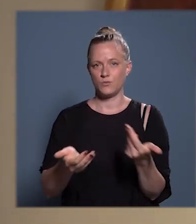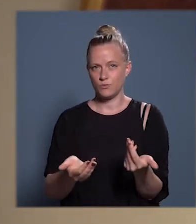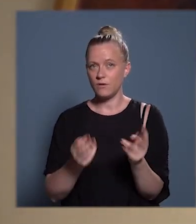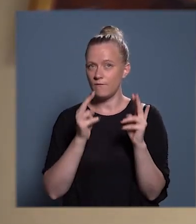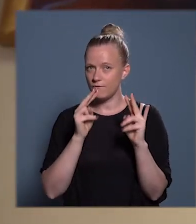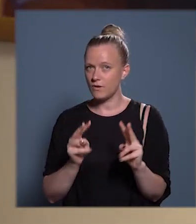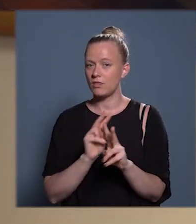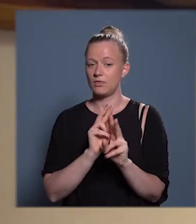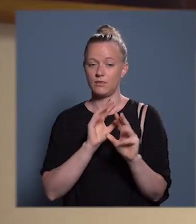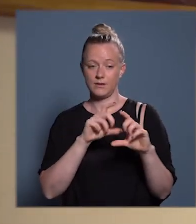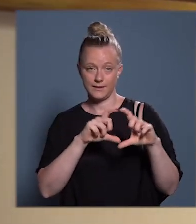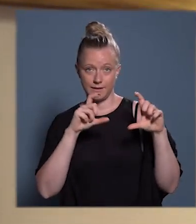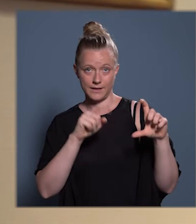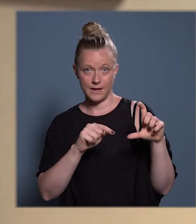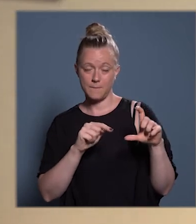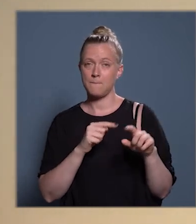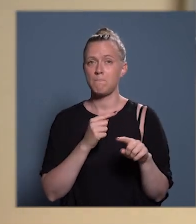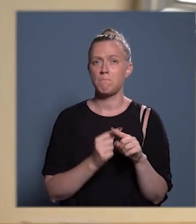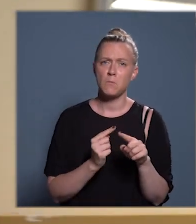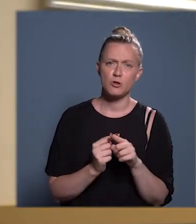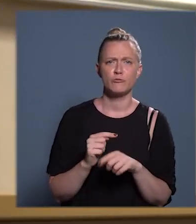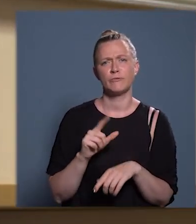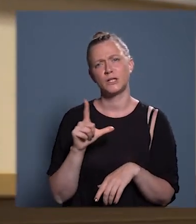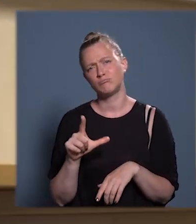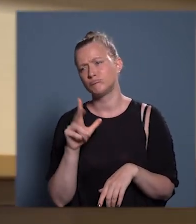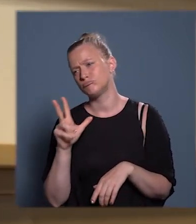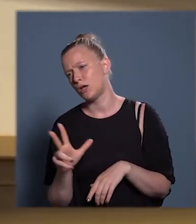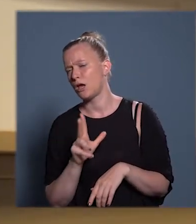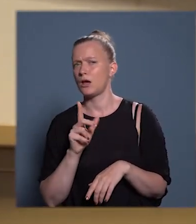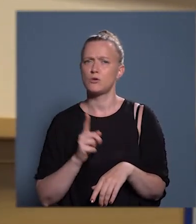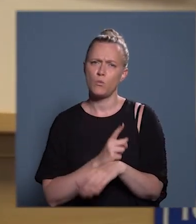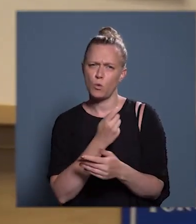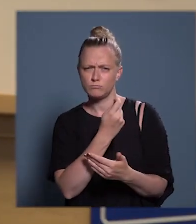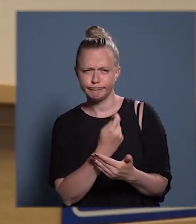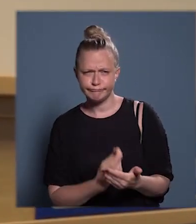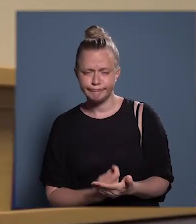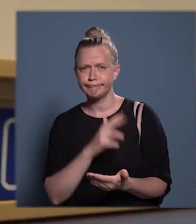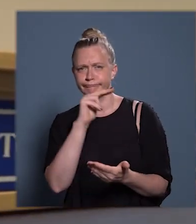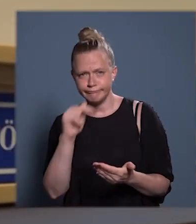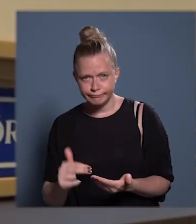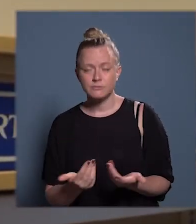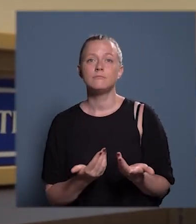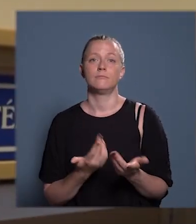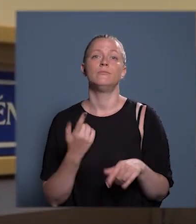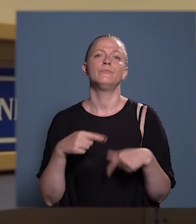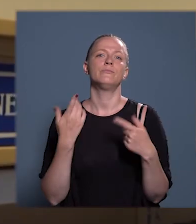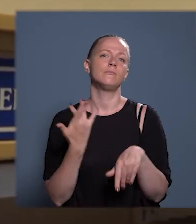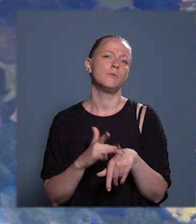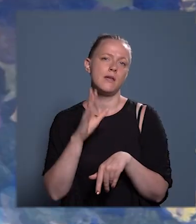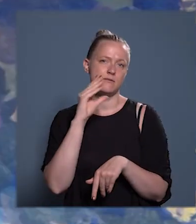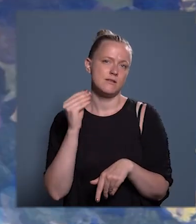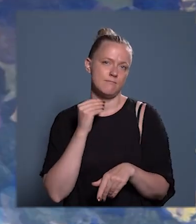kép, mondjuk másfél, két-három óra alatt föl van dobva az egész, és akkor próbálja az ember